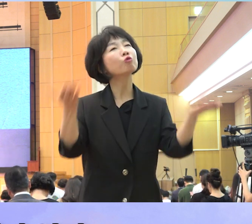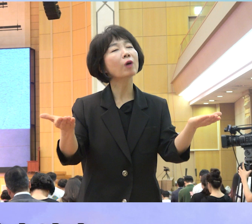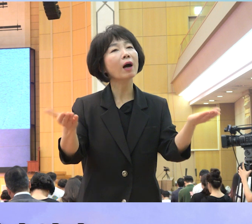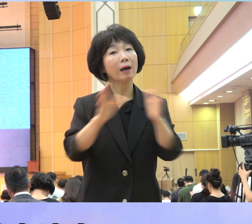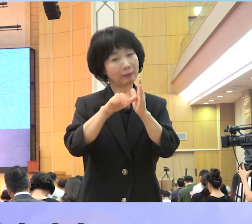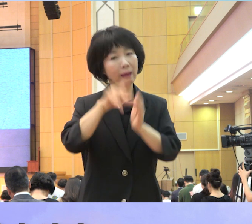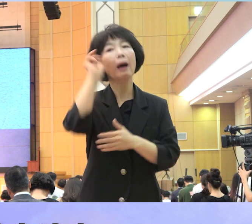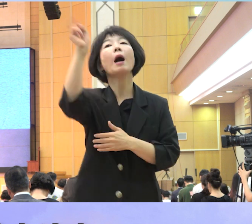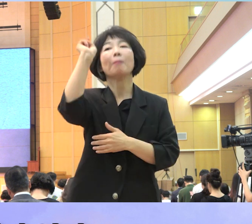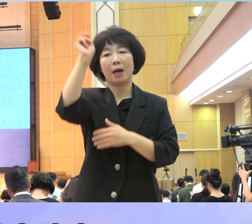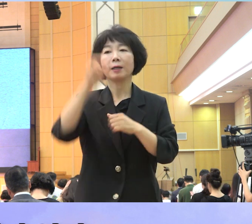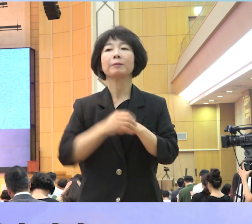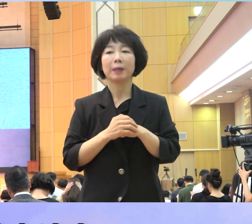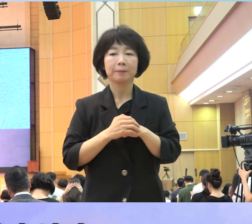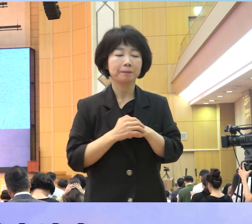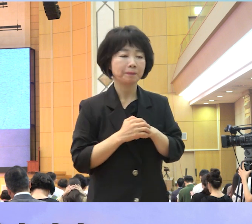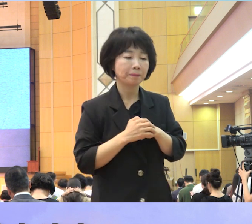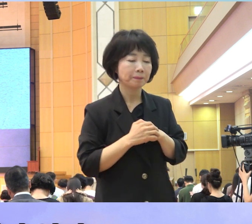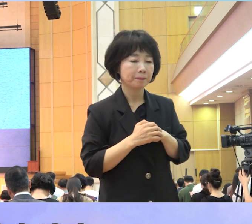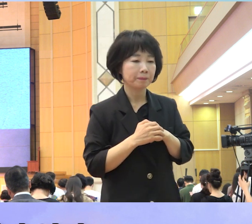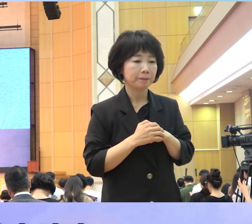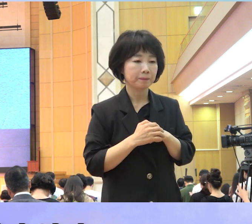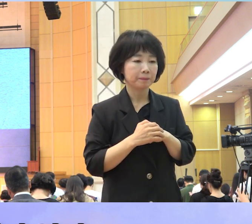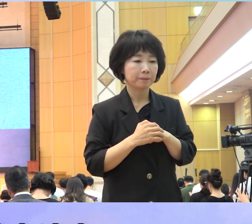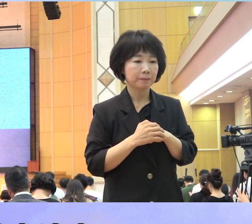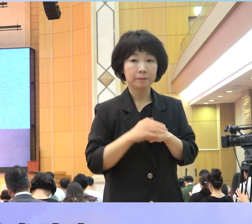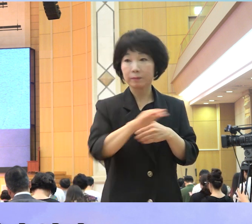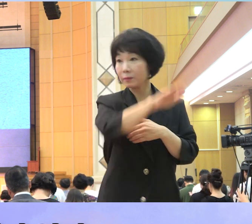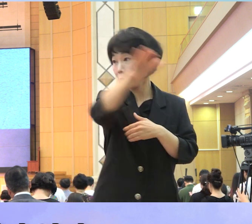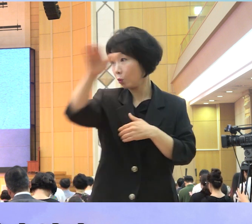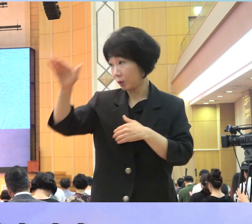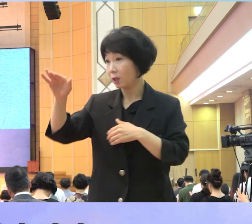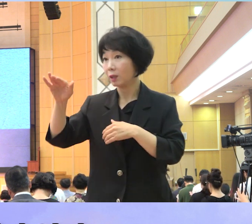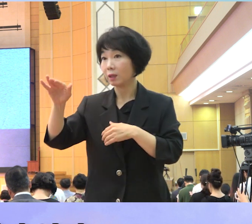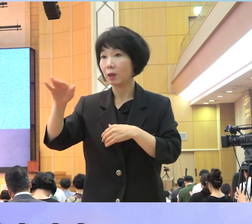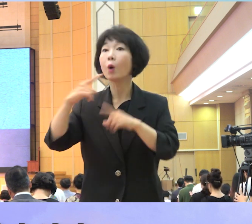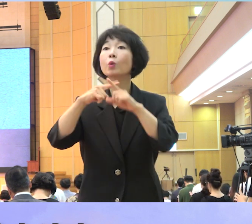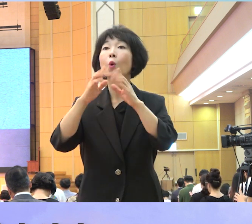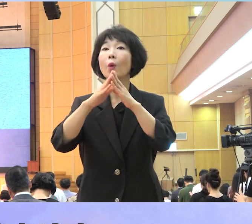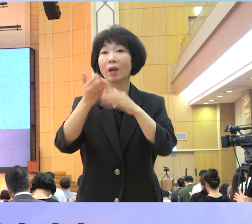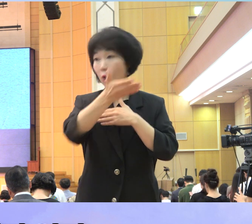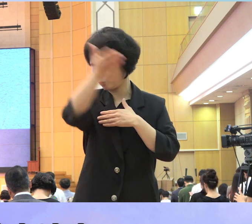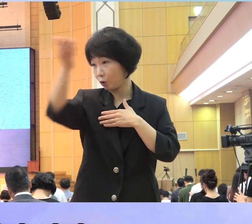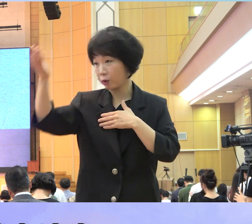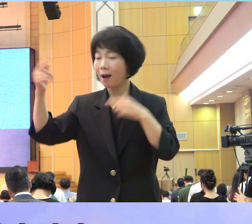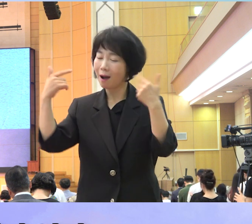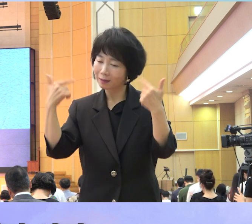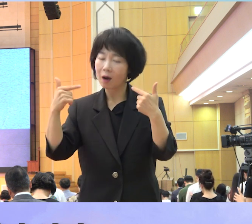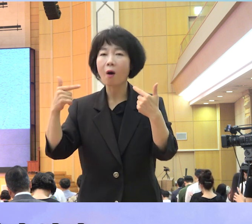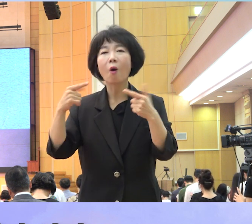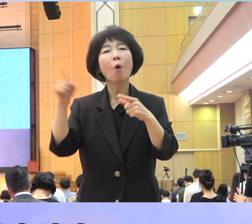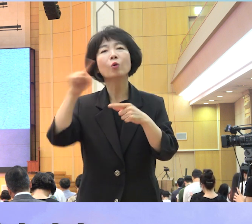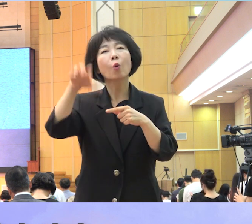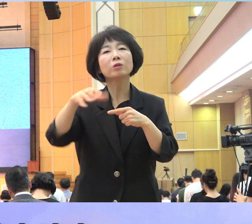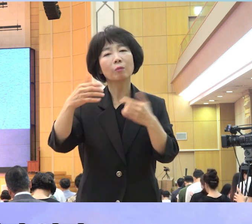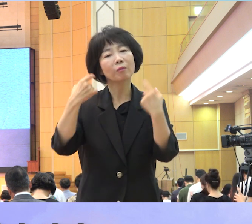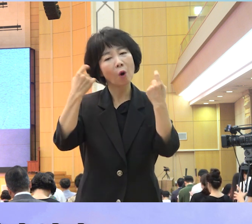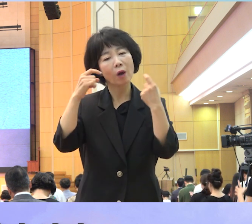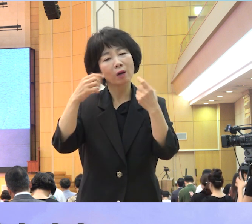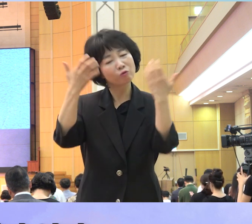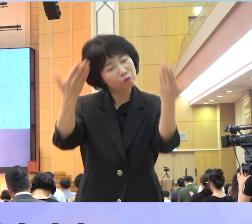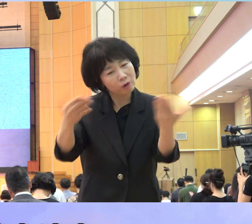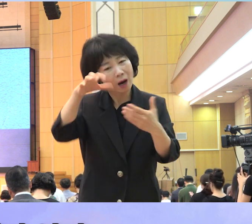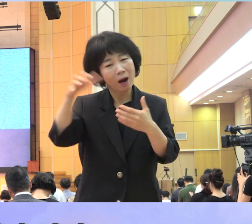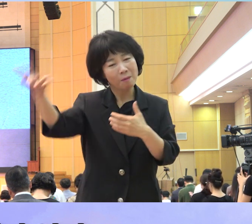휴가철이 또 진행이 될 텐데 우리 귀한 녹사교회 성도님들 어디 가서 무엇을